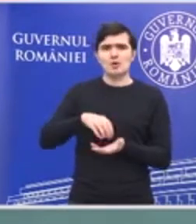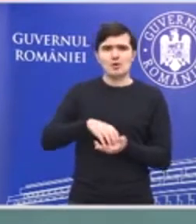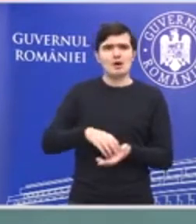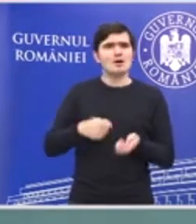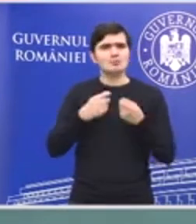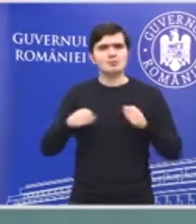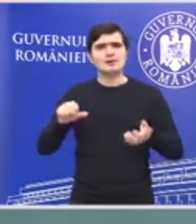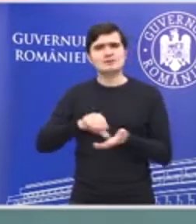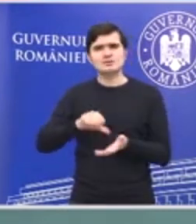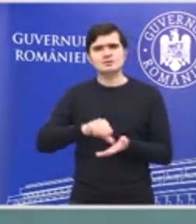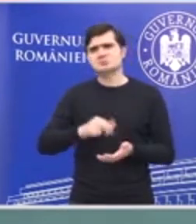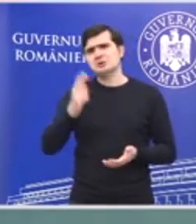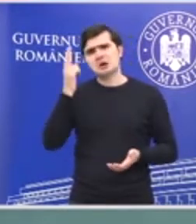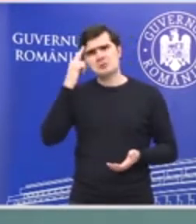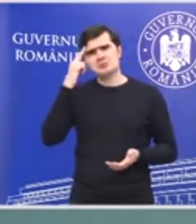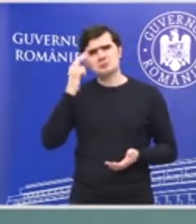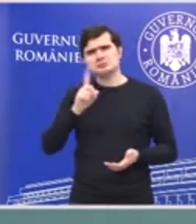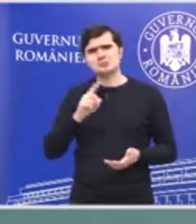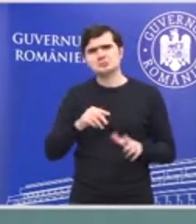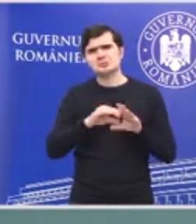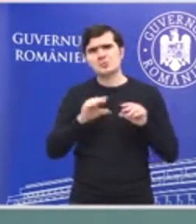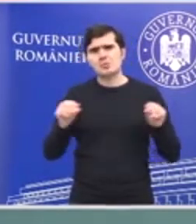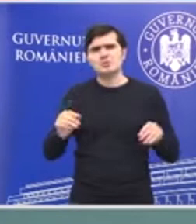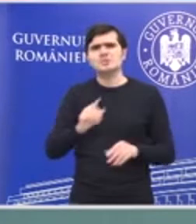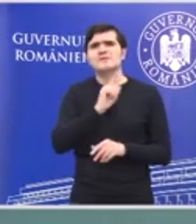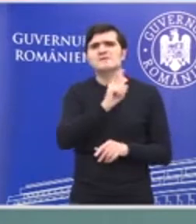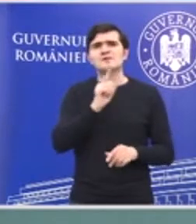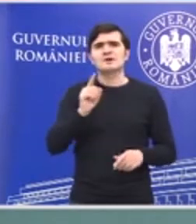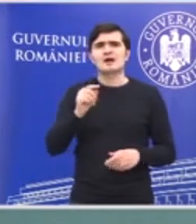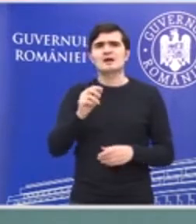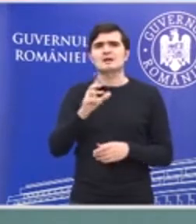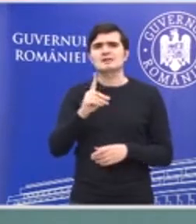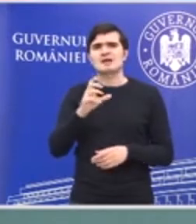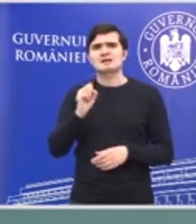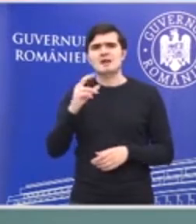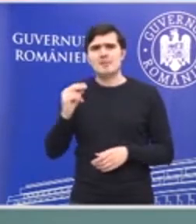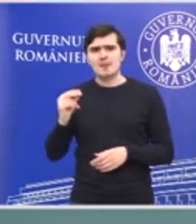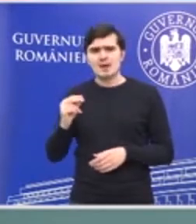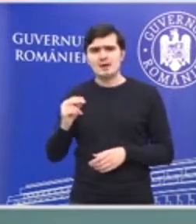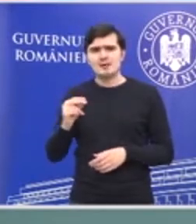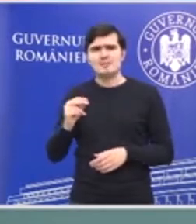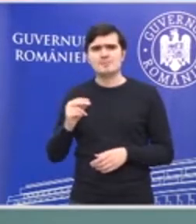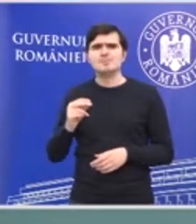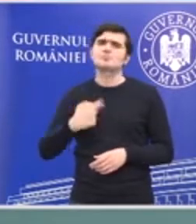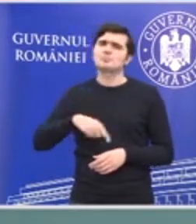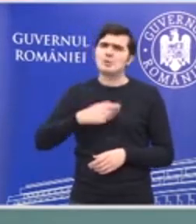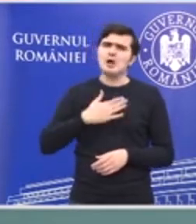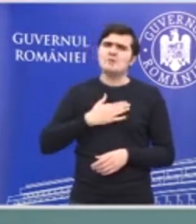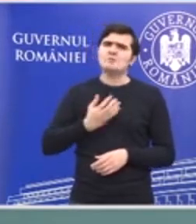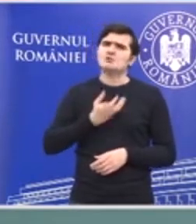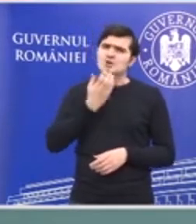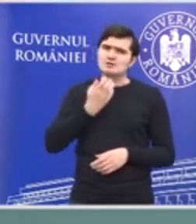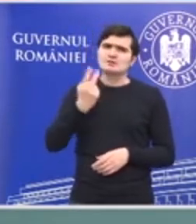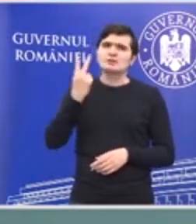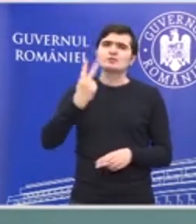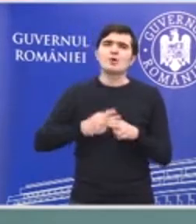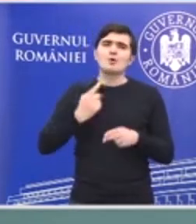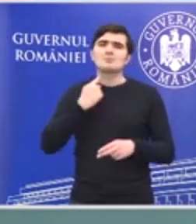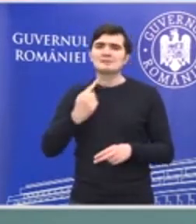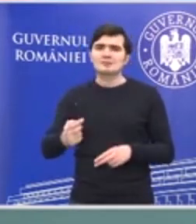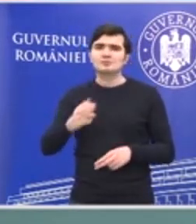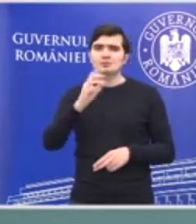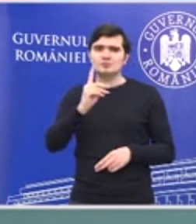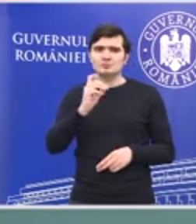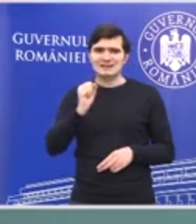se cunosc, că nu sunt multe. Se cunosc și fiecare direcție de sănătate publică, noi avem ședințe de 2 ori pe săptămână cu direcțiile de